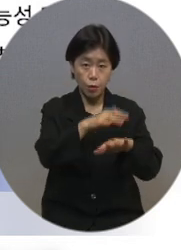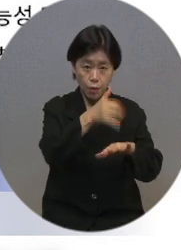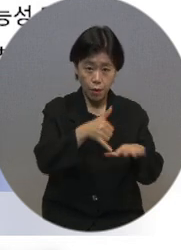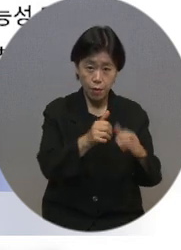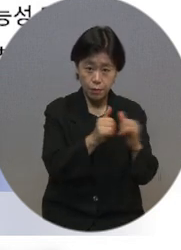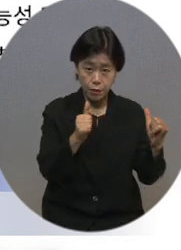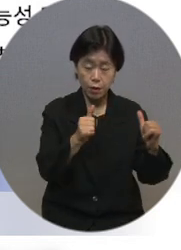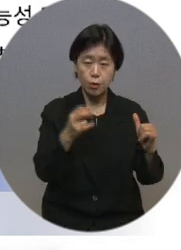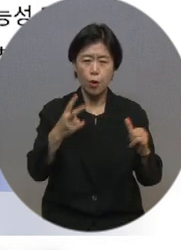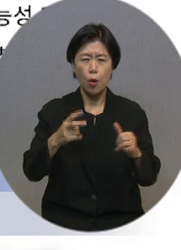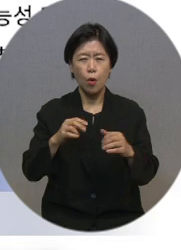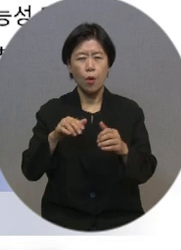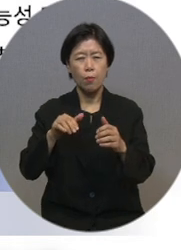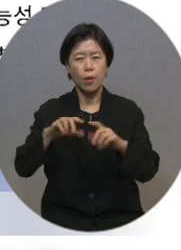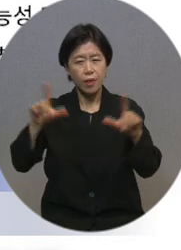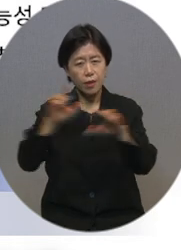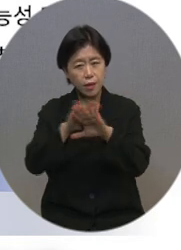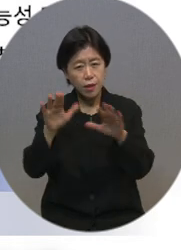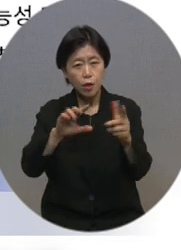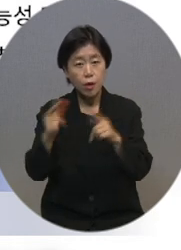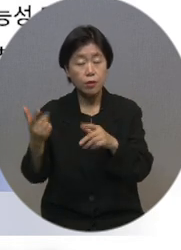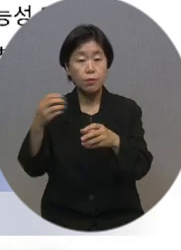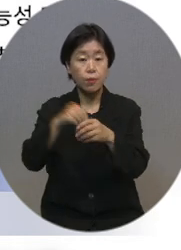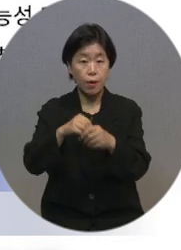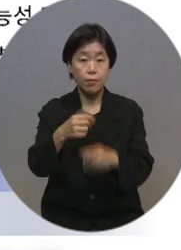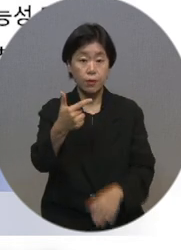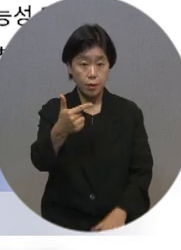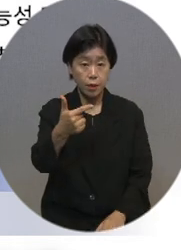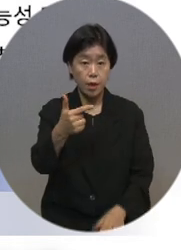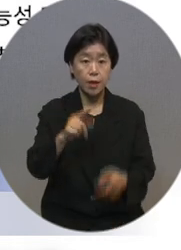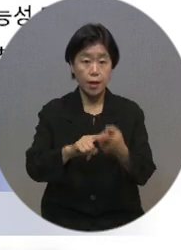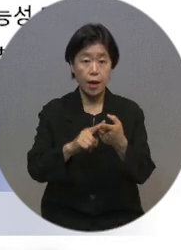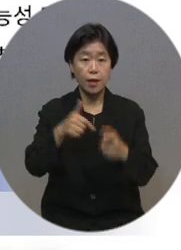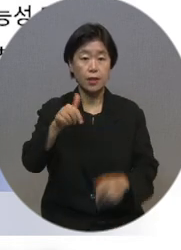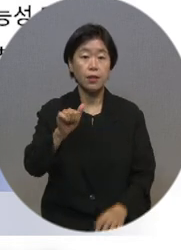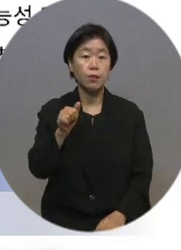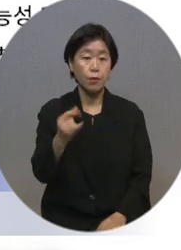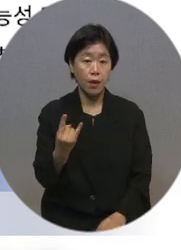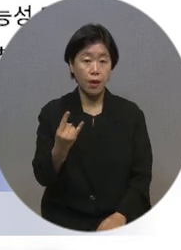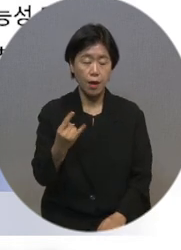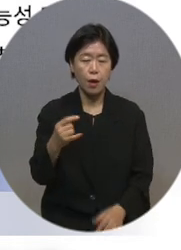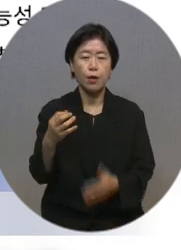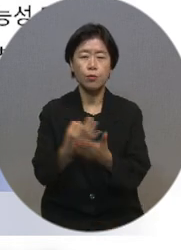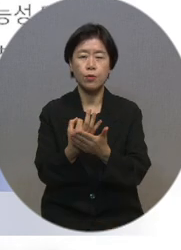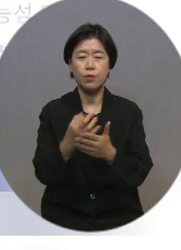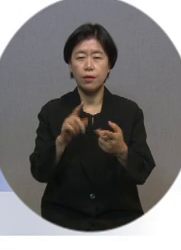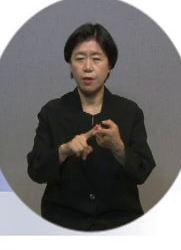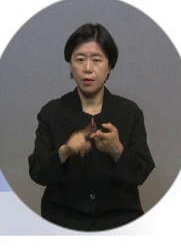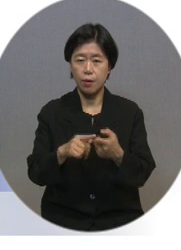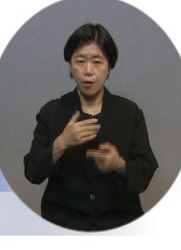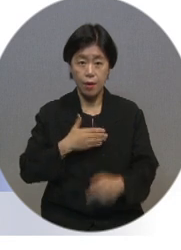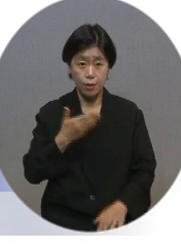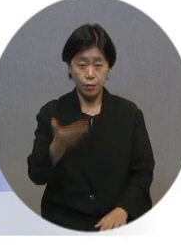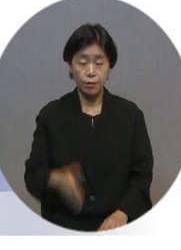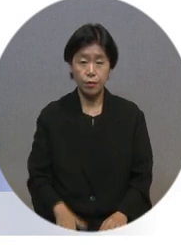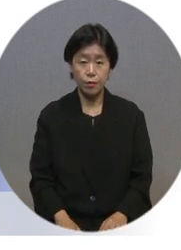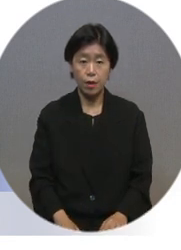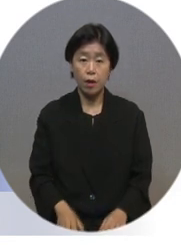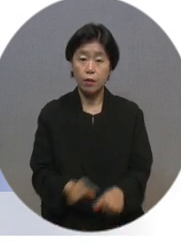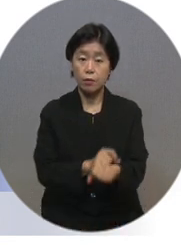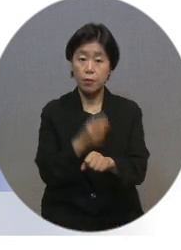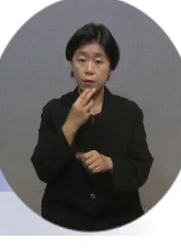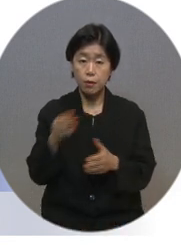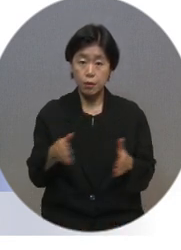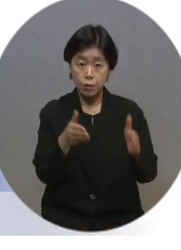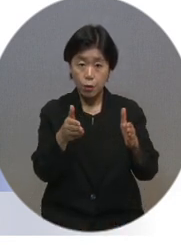기후행동 아동 돌봄까지 총 여섯 개의 기회 소득이 도민에게 지급될 예정인데요 특히 경기도는